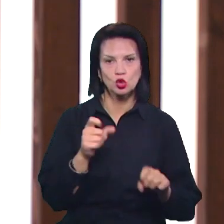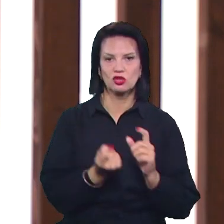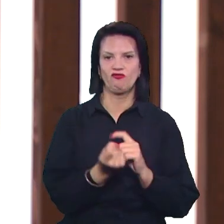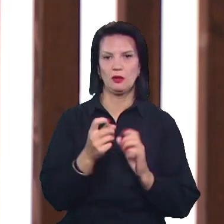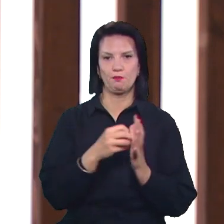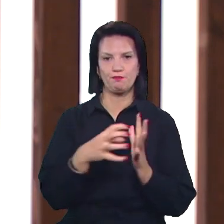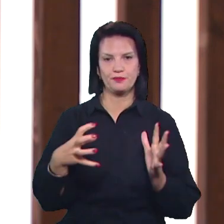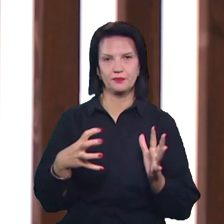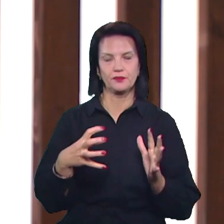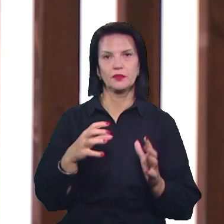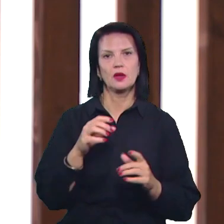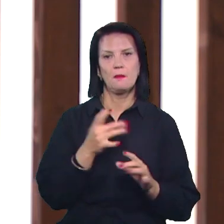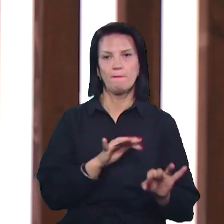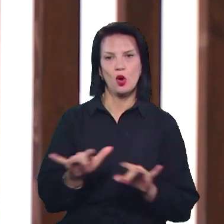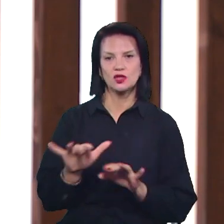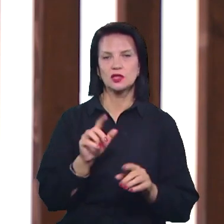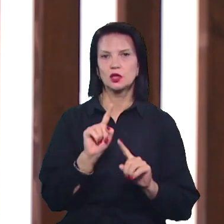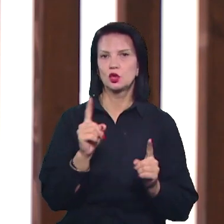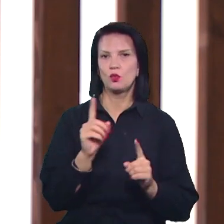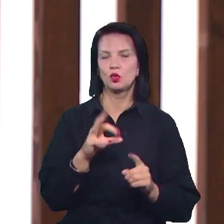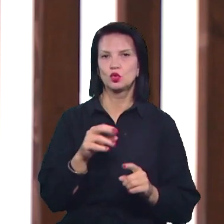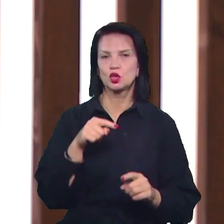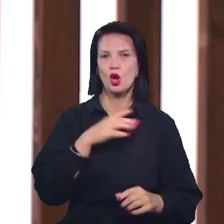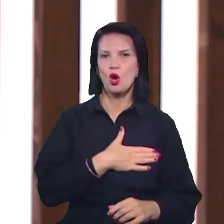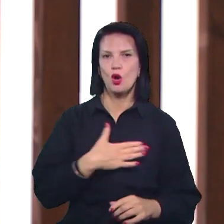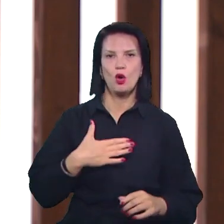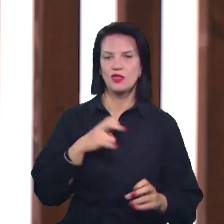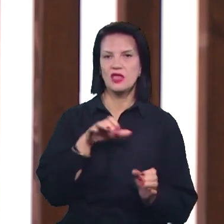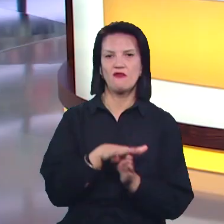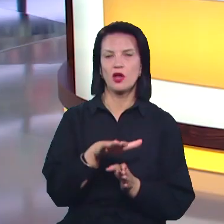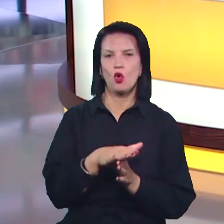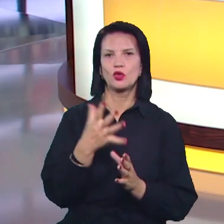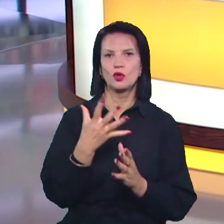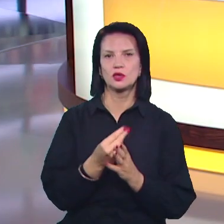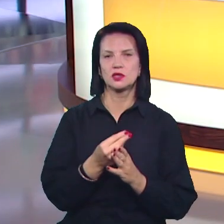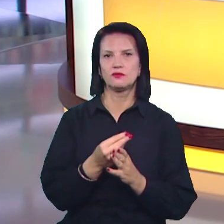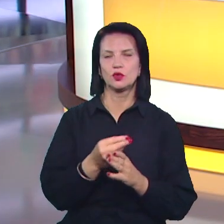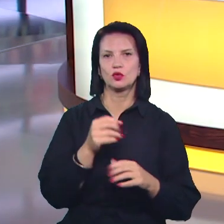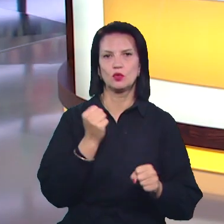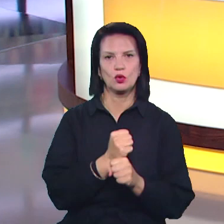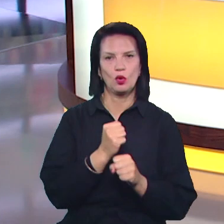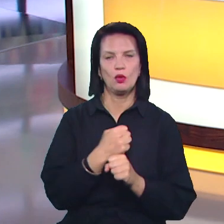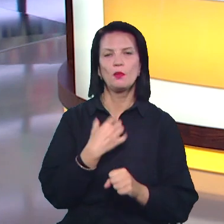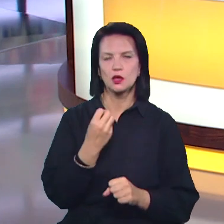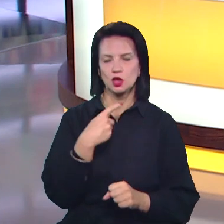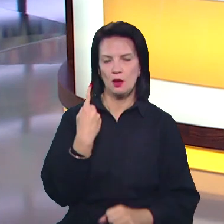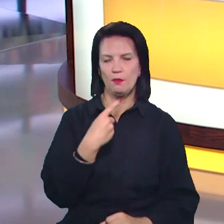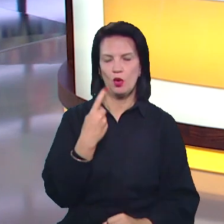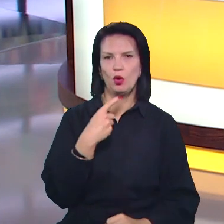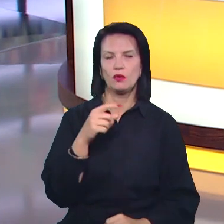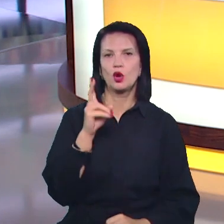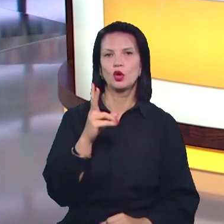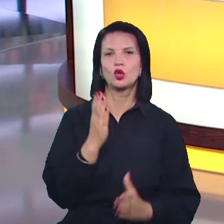процеси, тому що орган не виконує свою функцію. Ми ще поговоримо про те, хто знаходиться у зоні